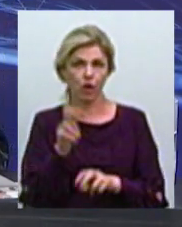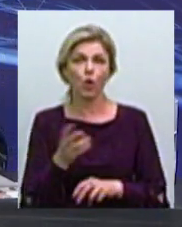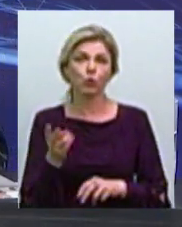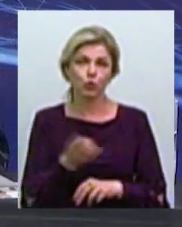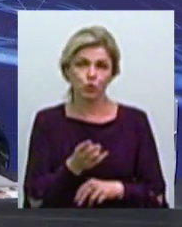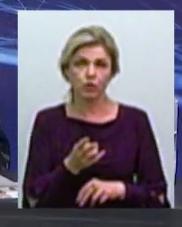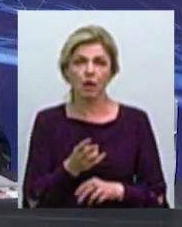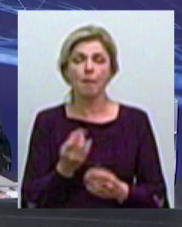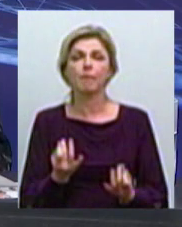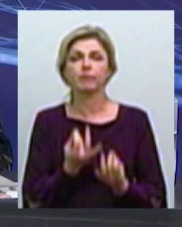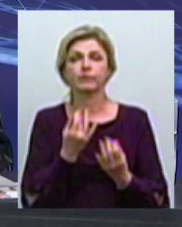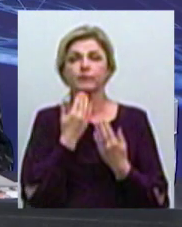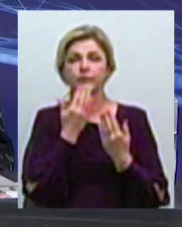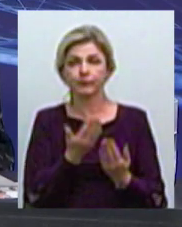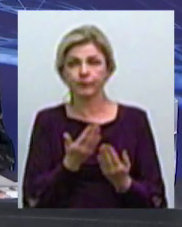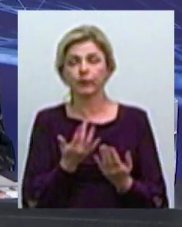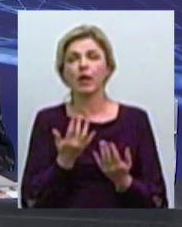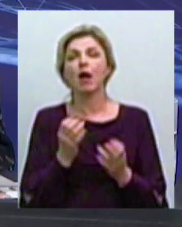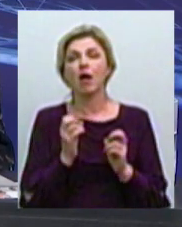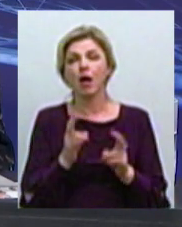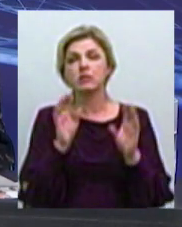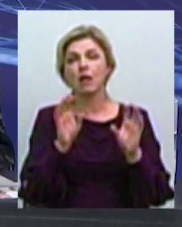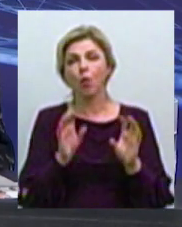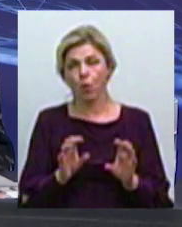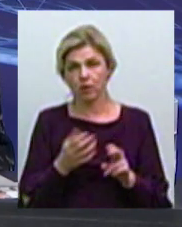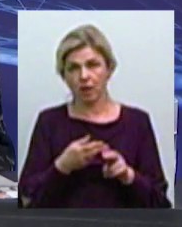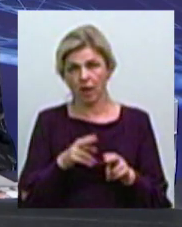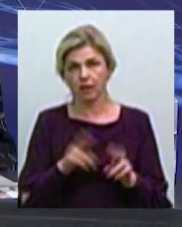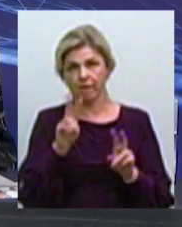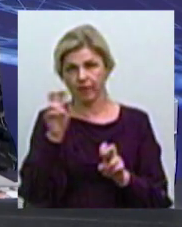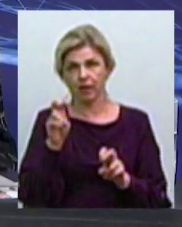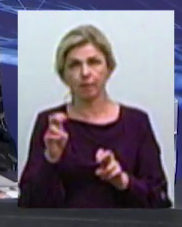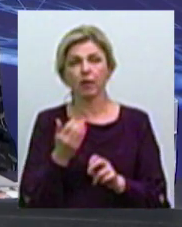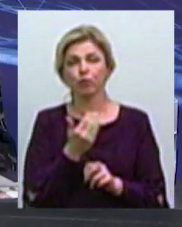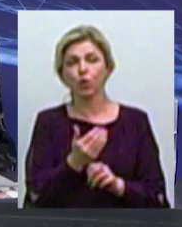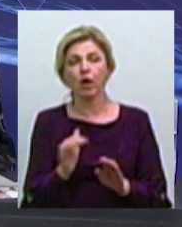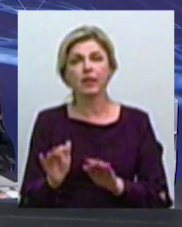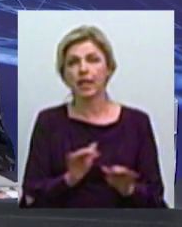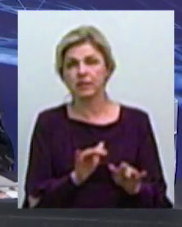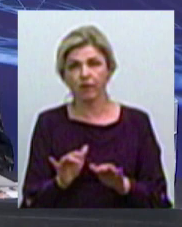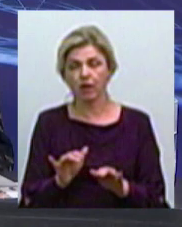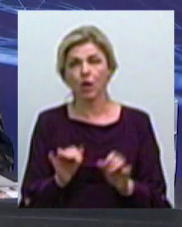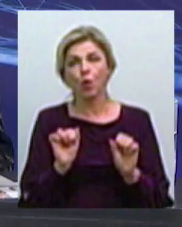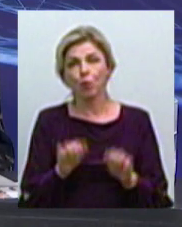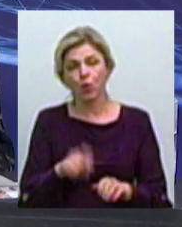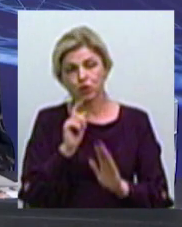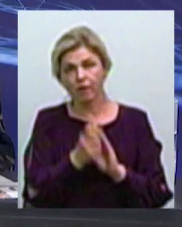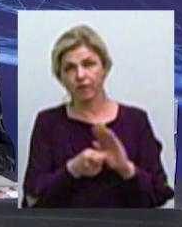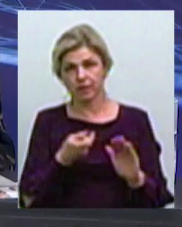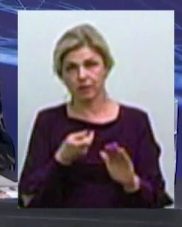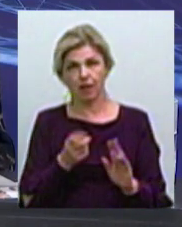нужно поинтересоваться, насколько законны этой фирмы действия. Можно выяснить